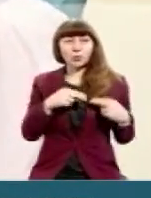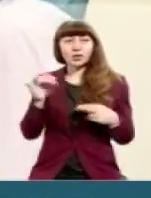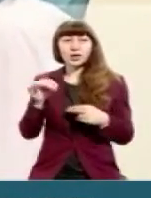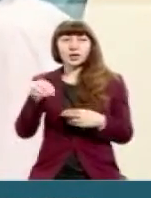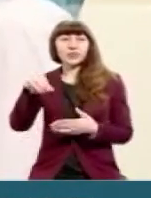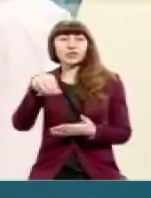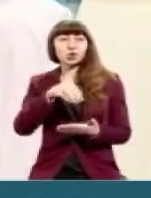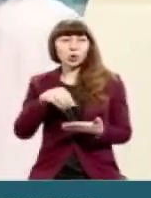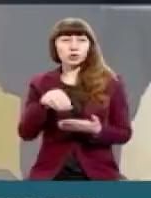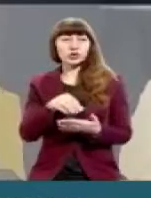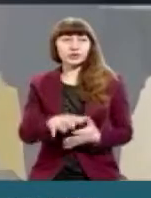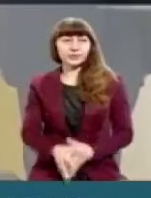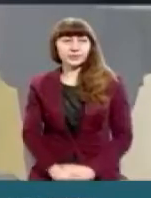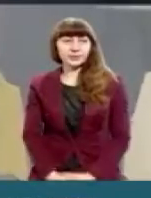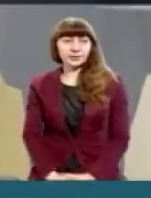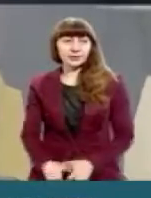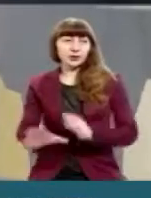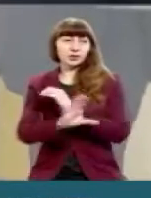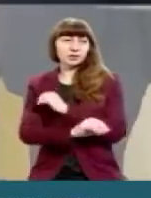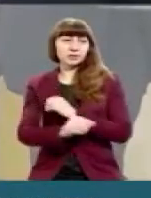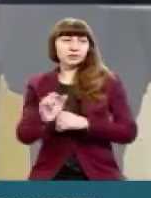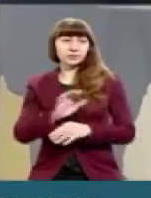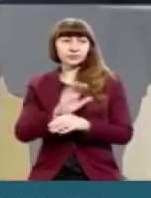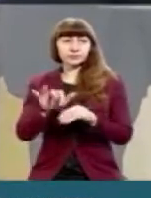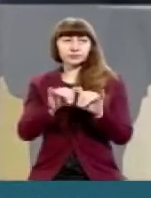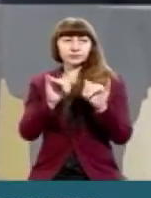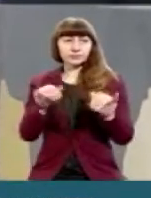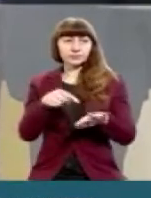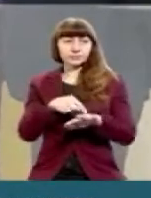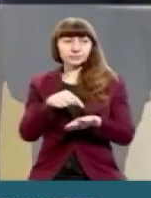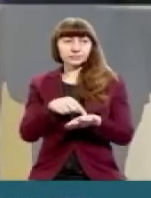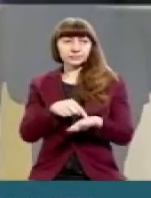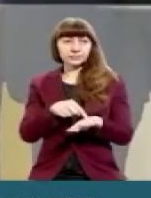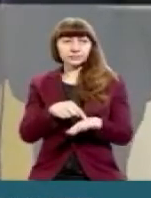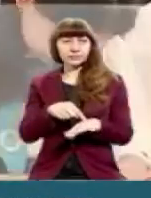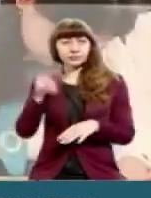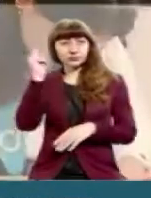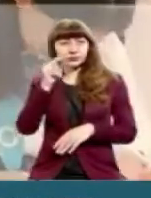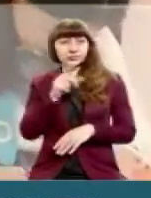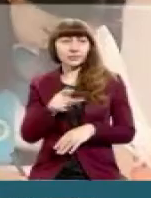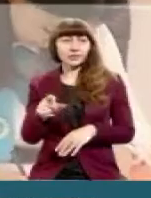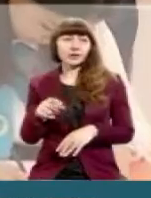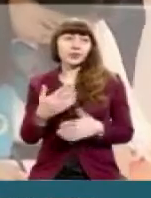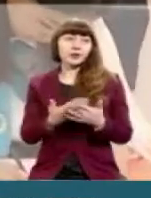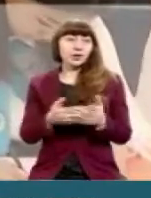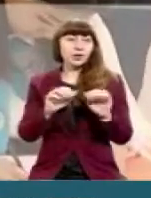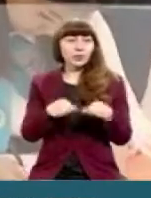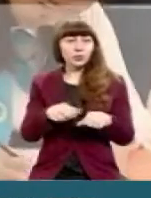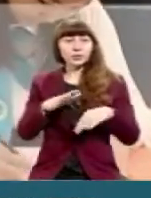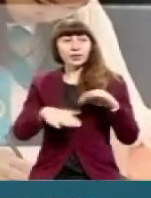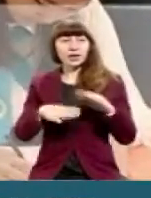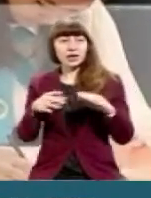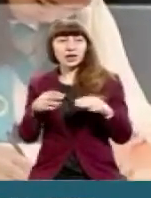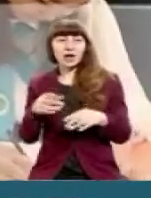а также зона самовыражения. Последняя направлена на развитие личных навыков и способностей у учеников. В ней, к примеру, они могут